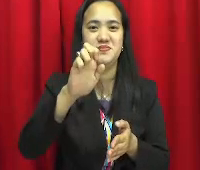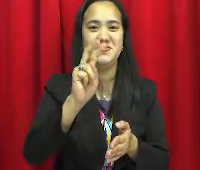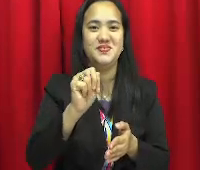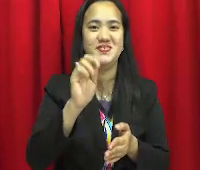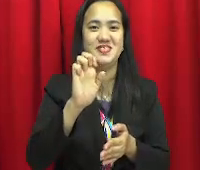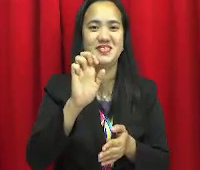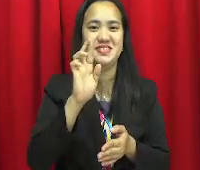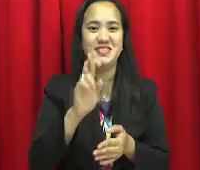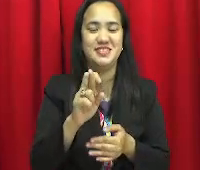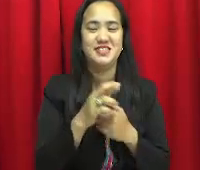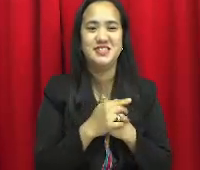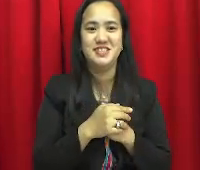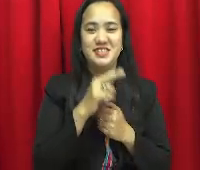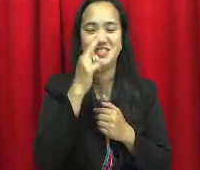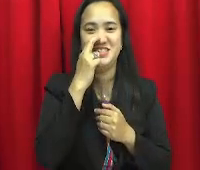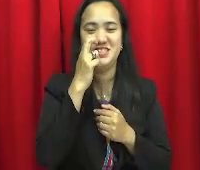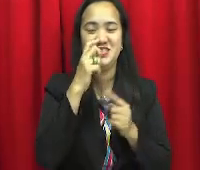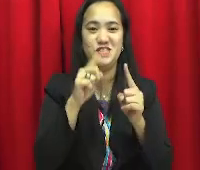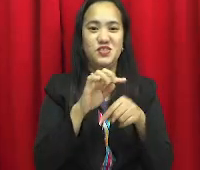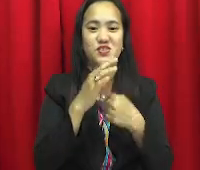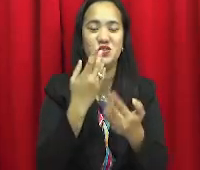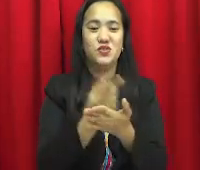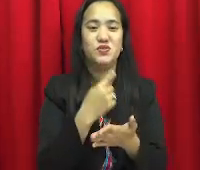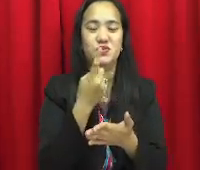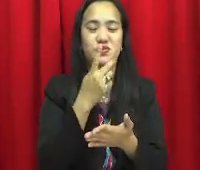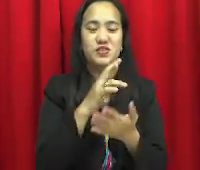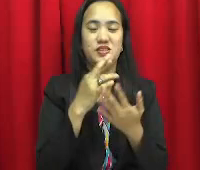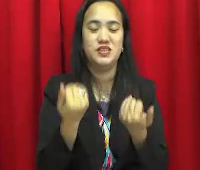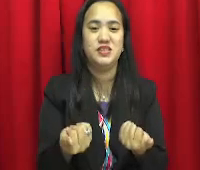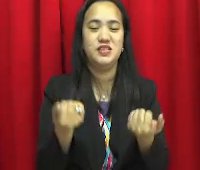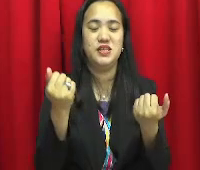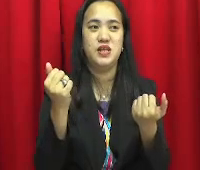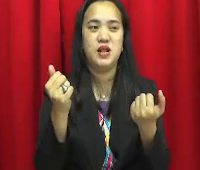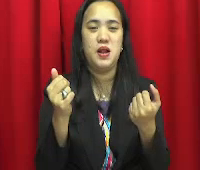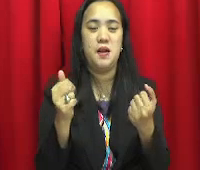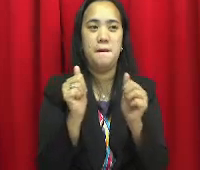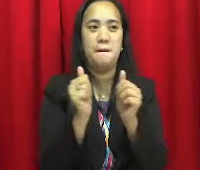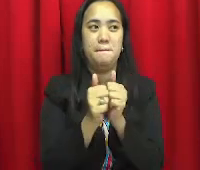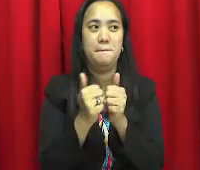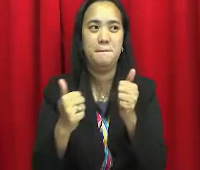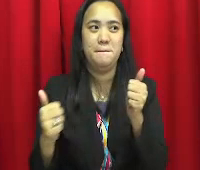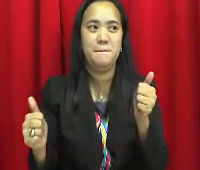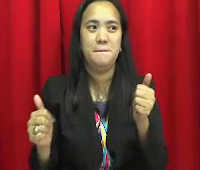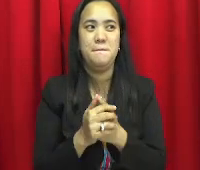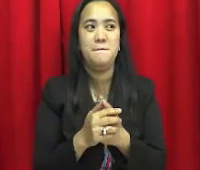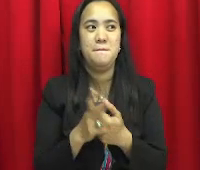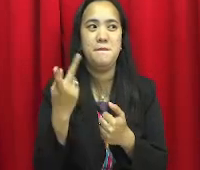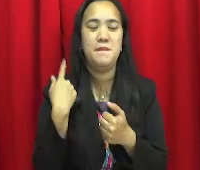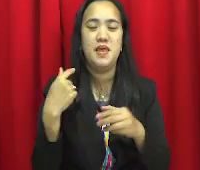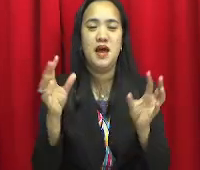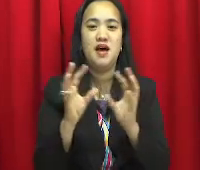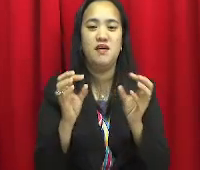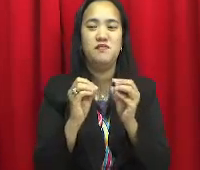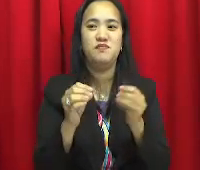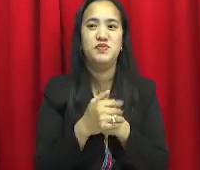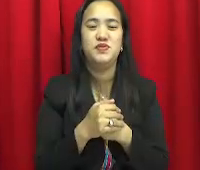nagbabak, sa lahat ng mga nagbabackslide, yeah. Meron naman ano, dinideklara ko na wala talagang pag-asang